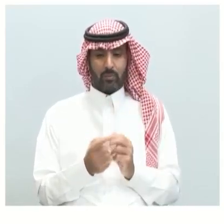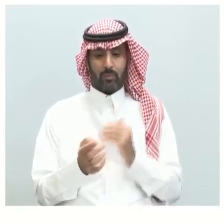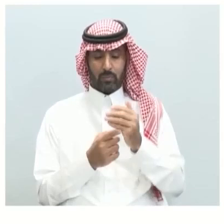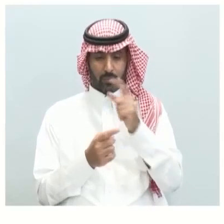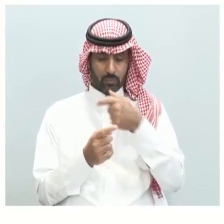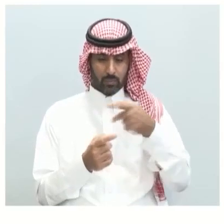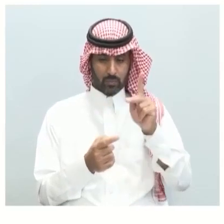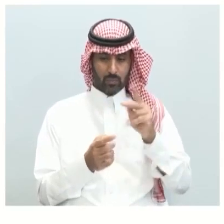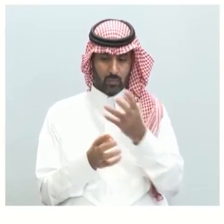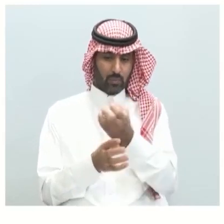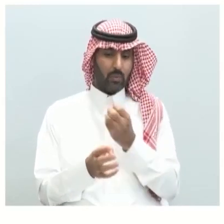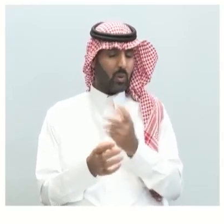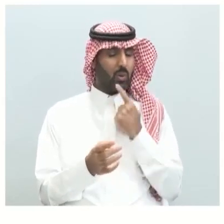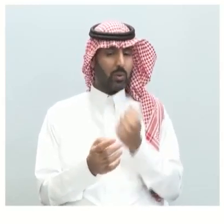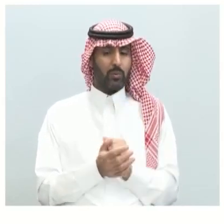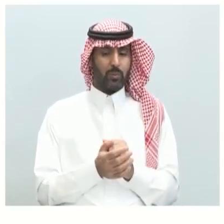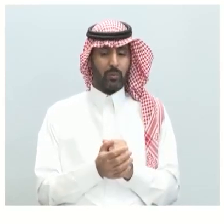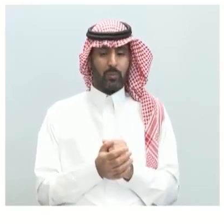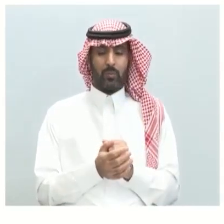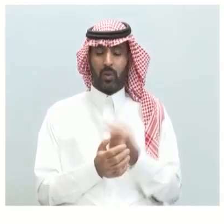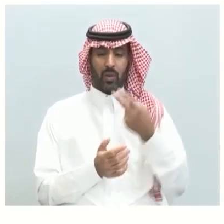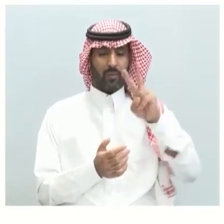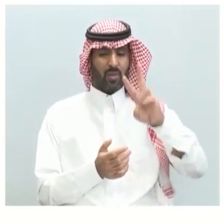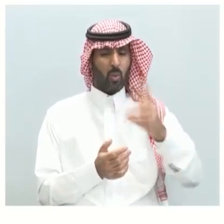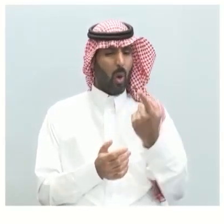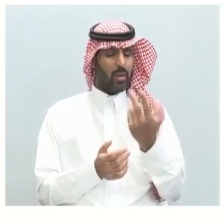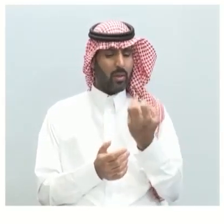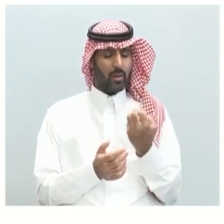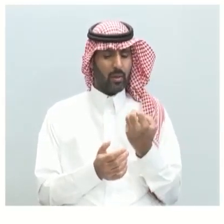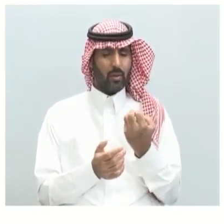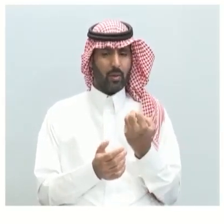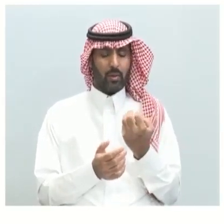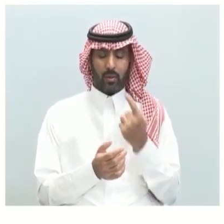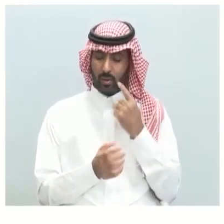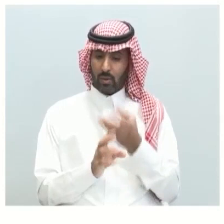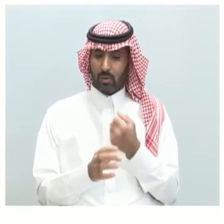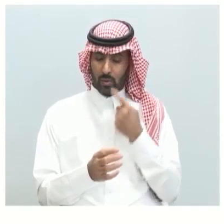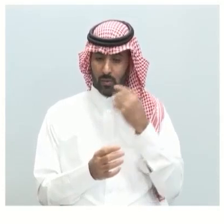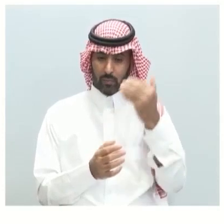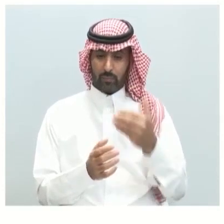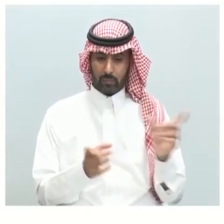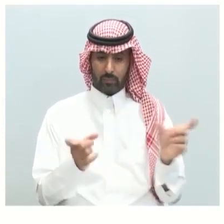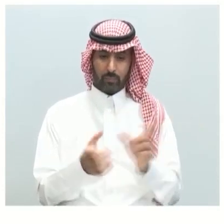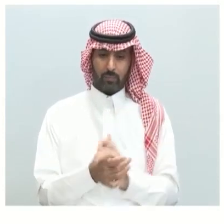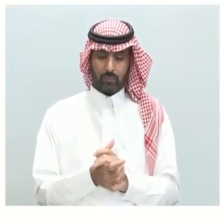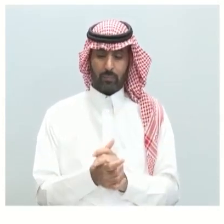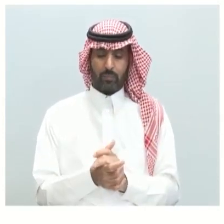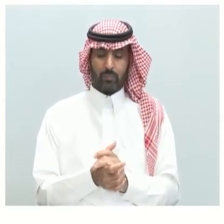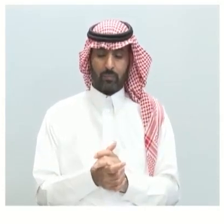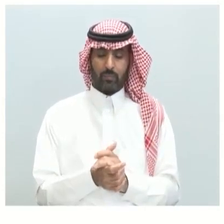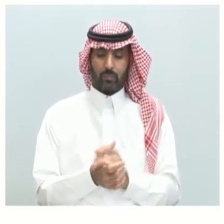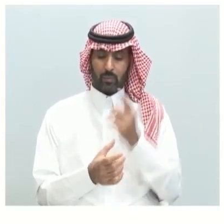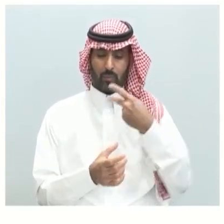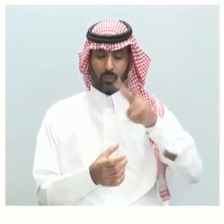كلفن اشتق ما هو المطلوب المطلوب هو الفي 1 اذا سيكون الاشتقاق بهذه الطريقه